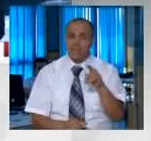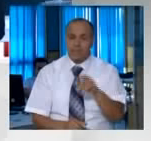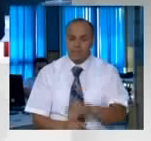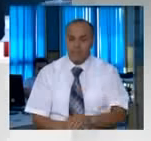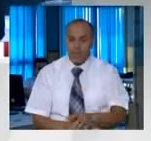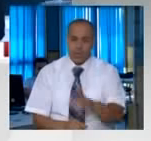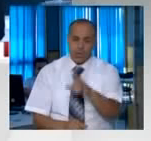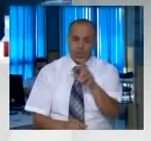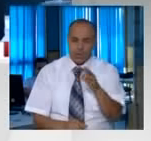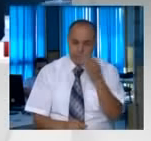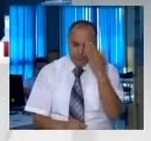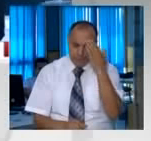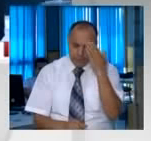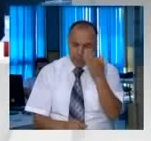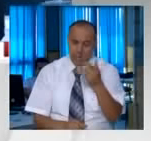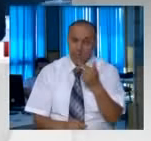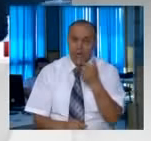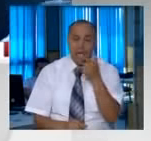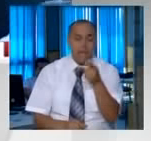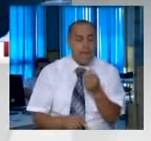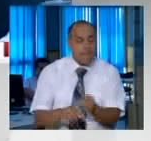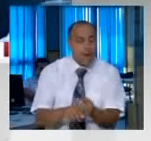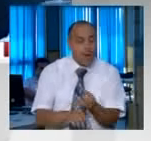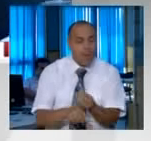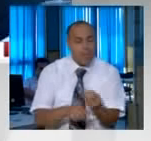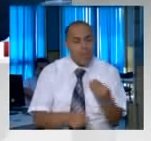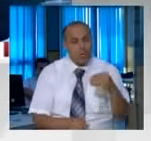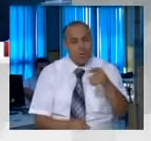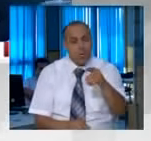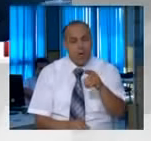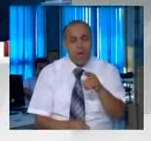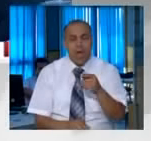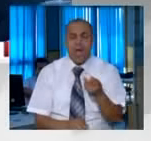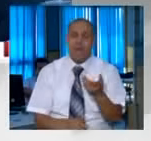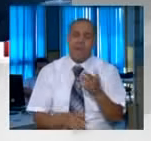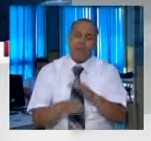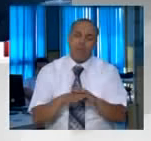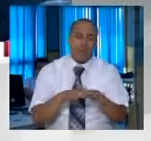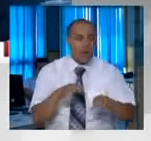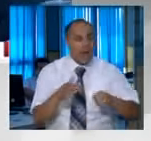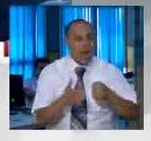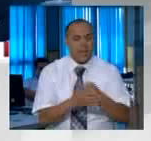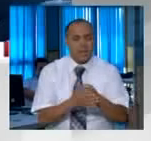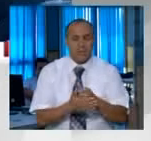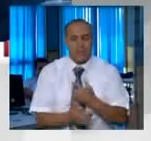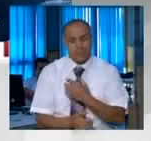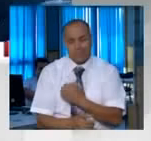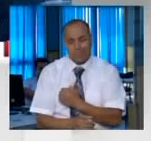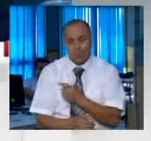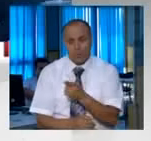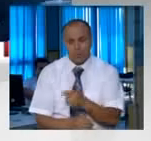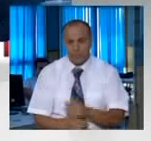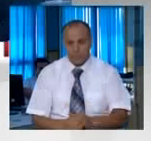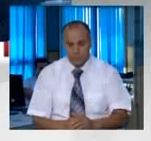نادية مرحبا بك، هل من معلومات إضافية عن حيثيات هذا الحادث الأليم؟